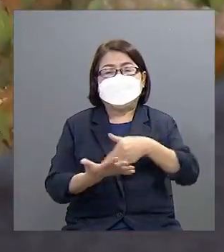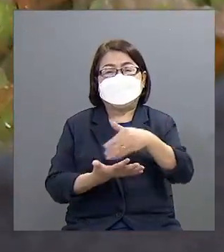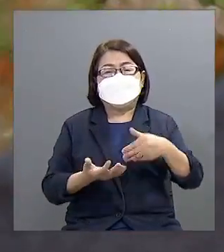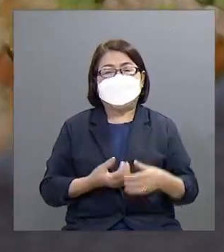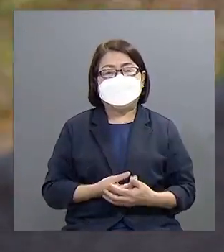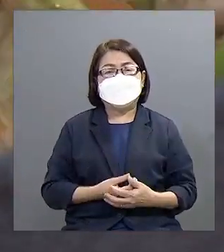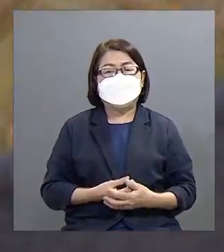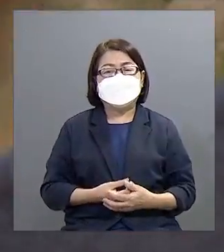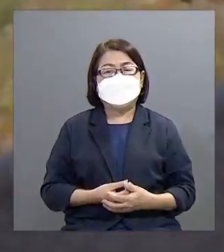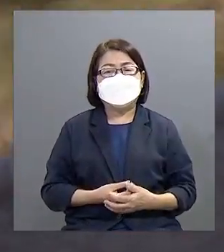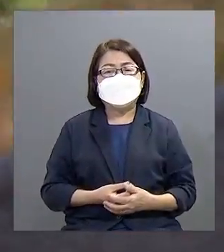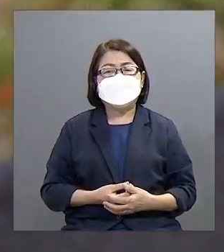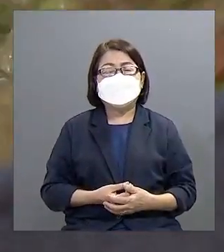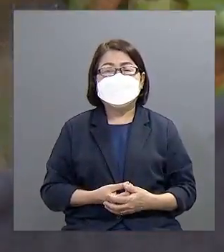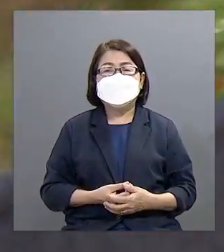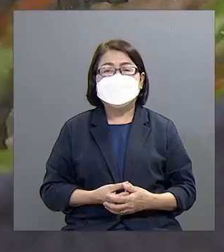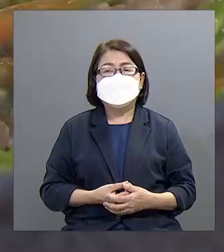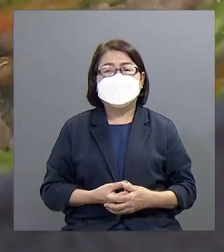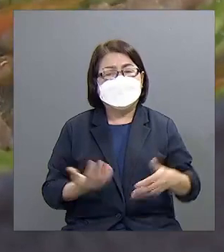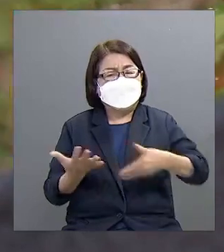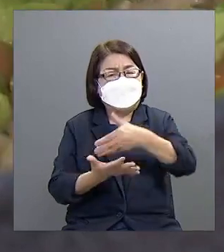เราจะผัดจนกระทั่งดอกขจรสุกค่ะ